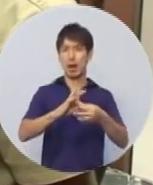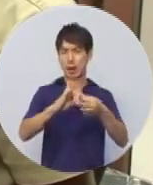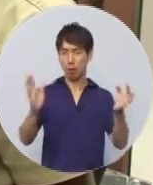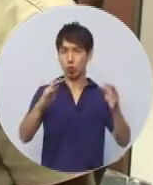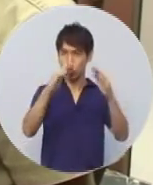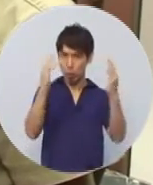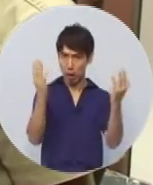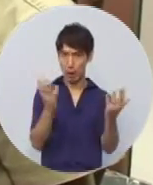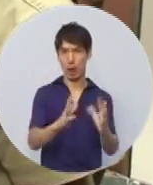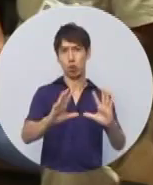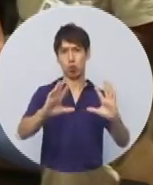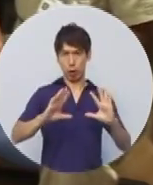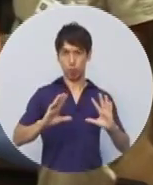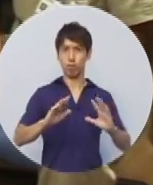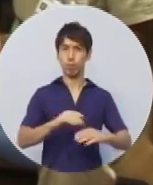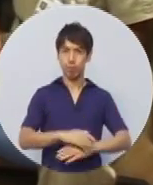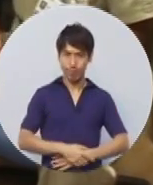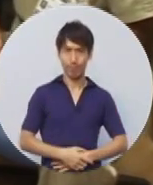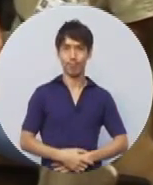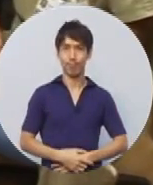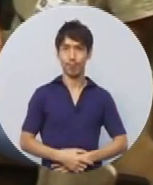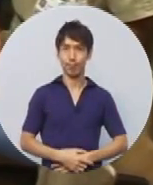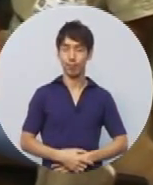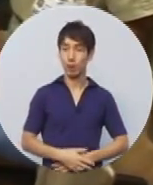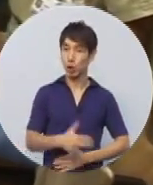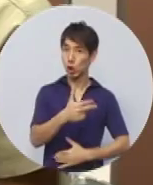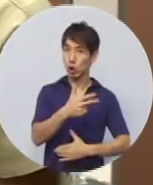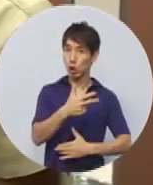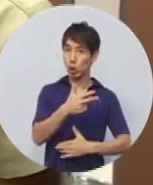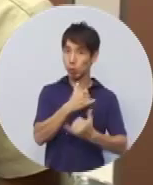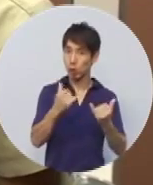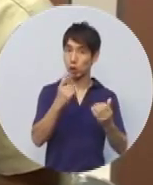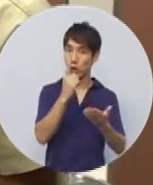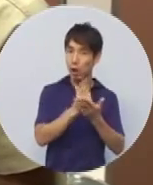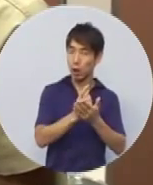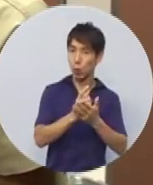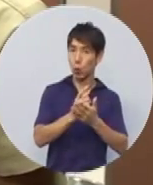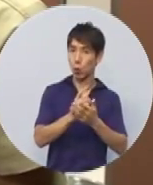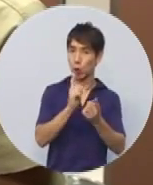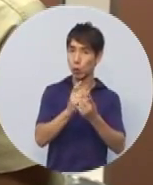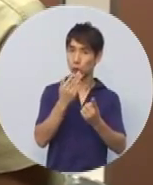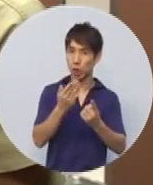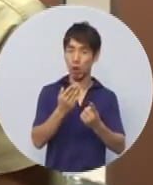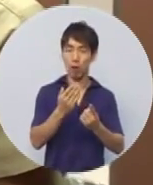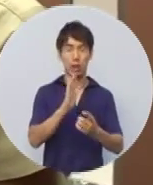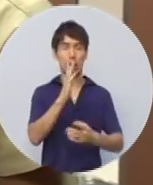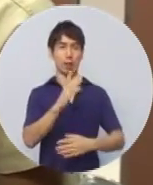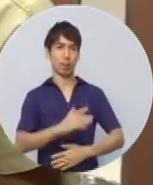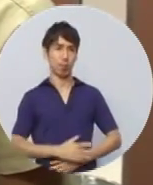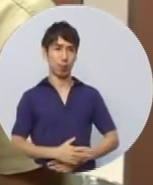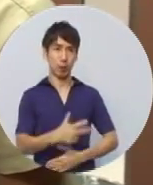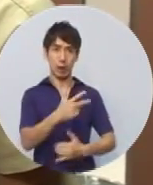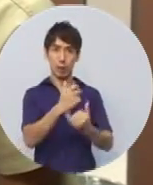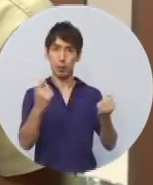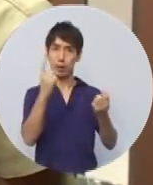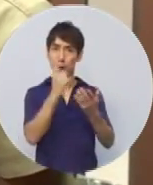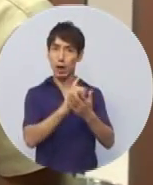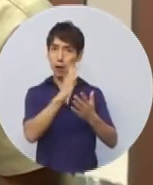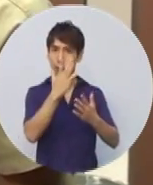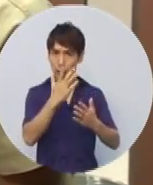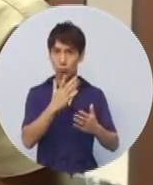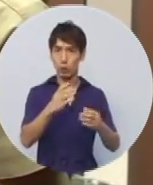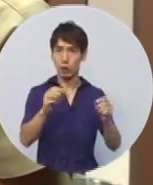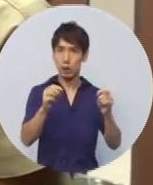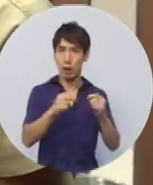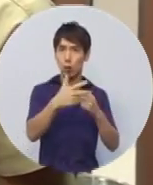ふうにしてます。 市民だけの対応になっているんですか。 藤沢市民だけではなくて、周囲の鎌倉だったり横